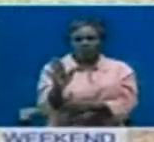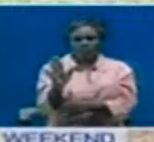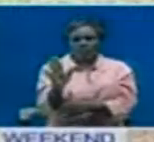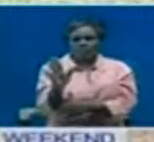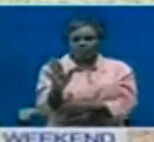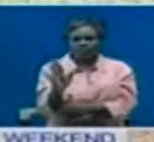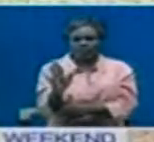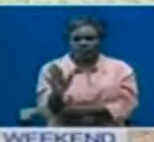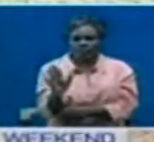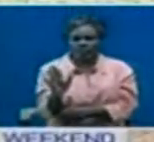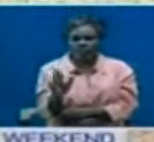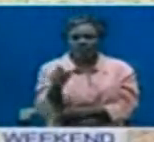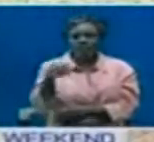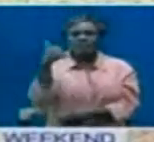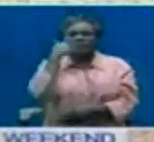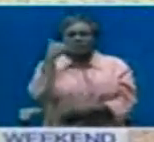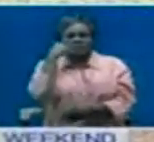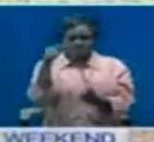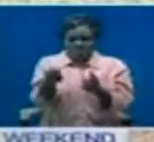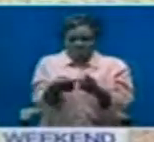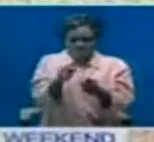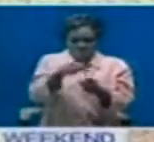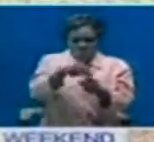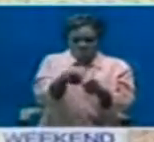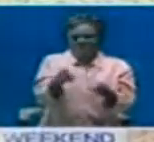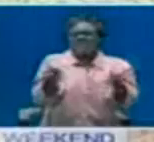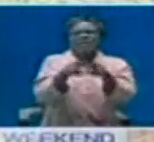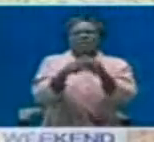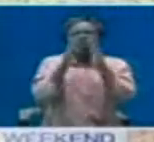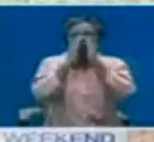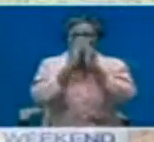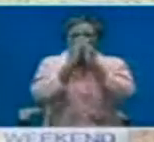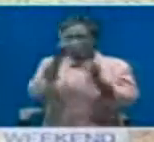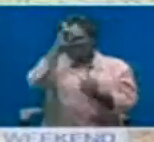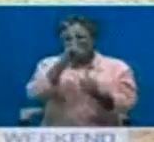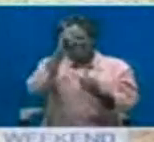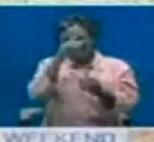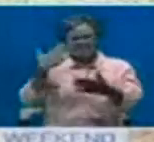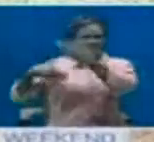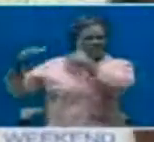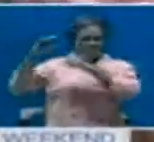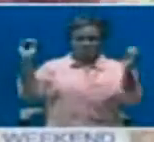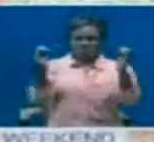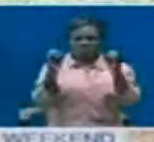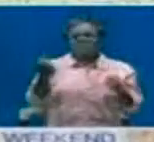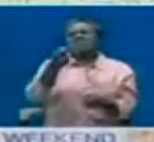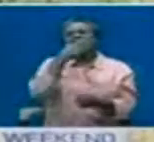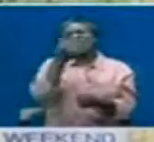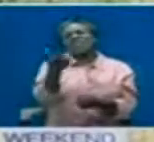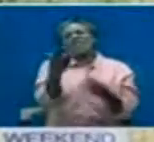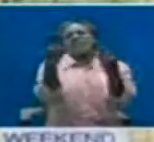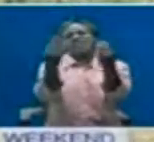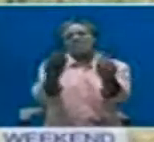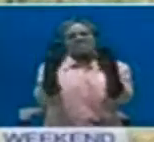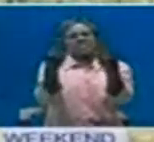kusonono. Na hii ugonjwa ilikuwa ni kitu kama homa. Haikuwa ugonjwa mbaya sana. Sababu matibabu yake ni rahisi.